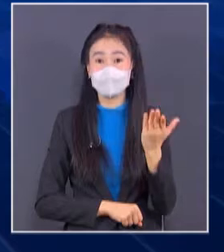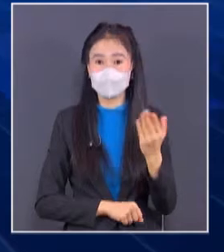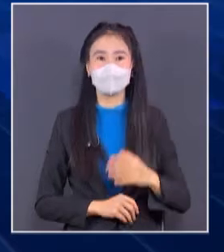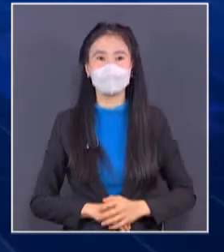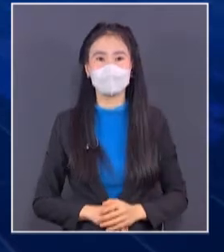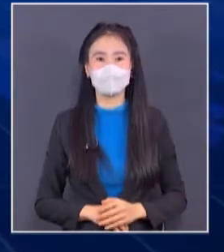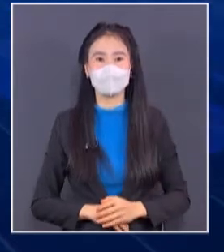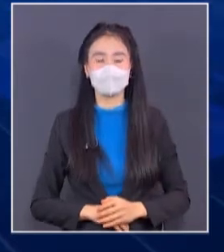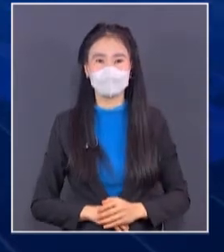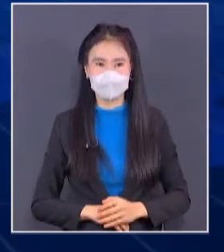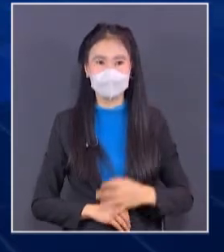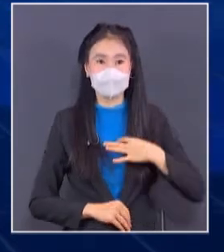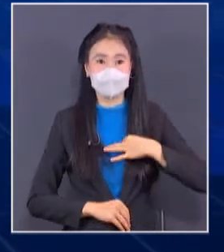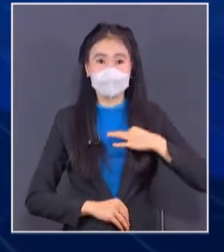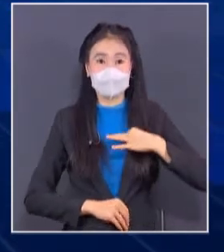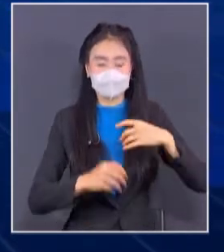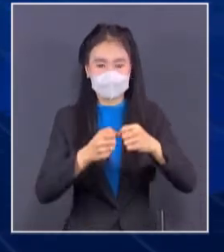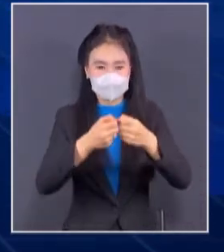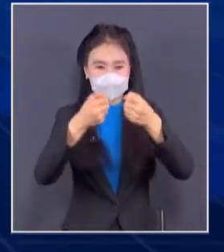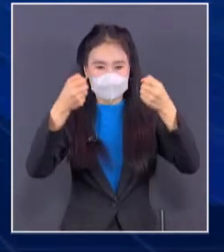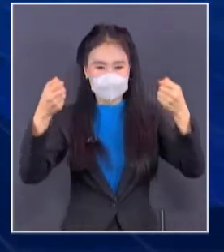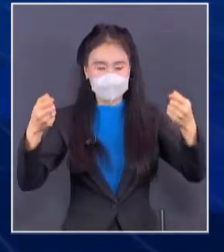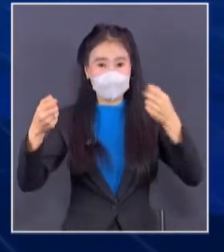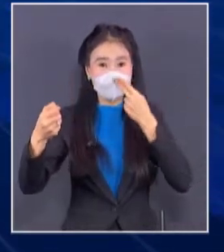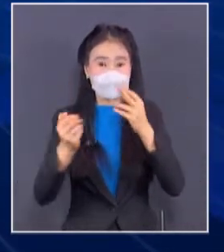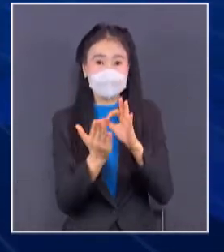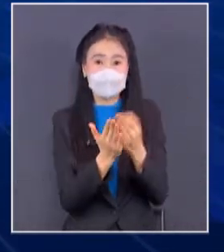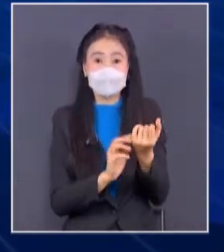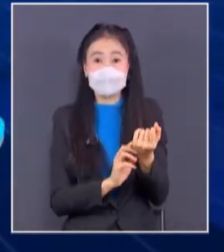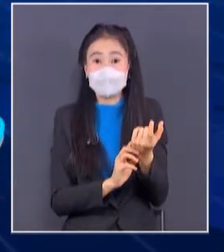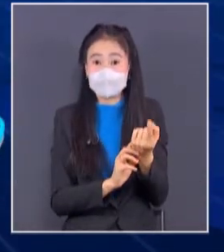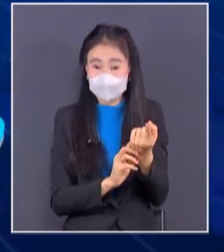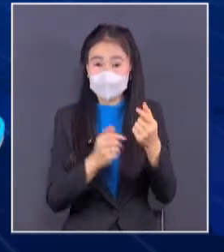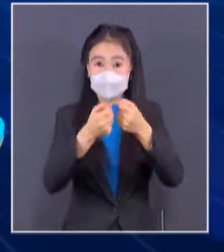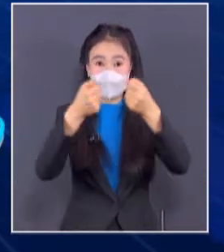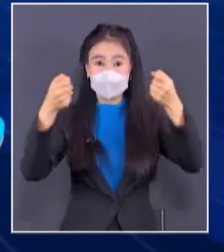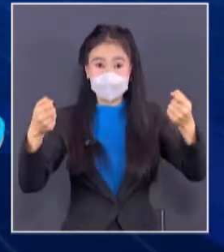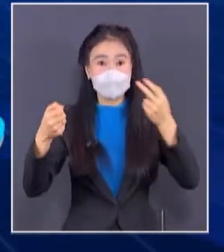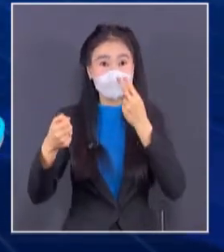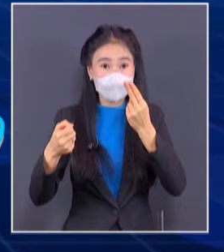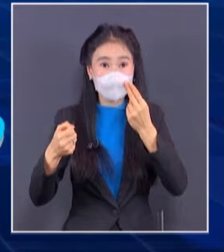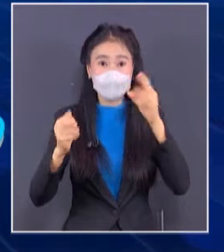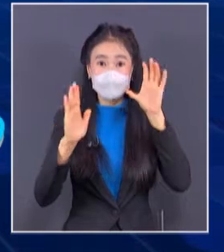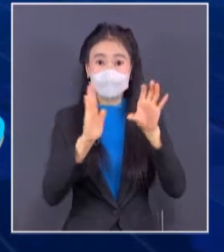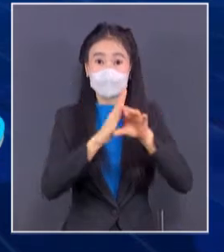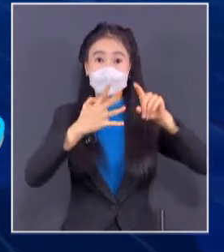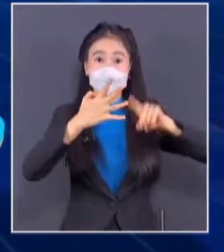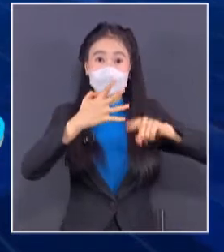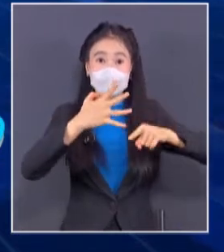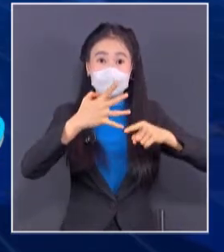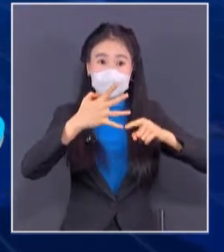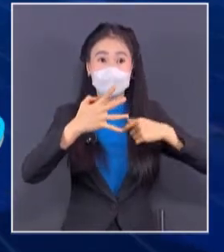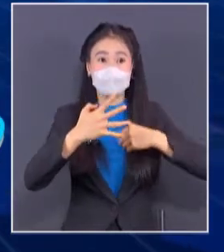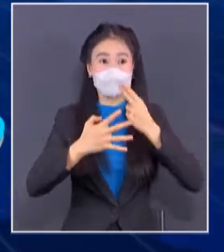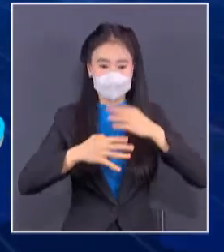ม่ เนี่ยครับเอาผ้าออกมาโชว์เลยฮะ ค ่ ะ ไลฟ์ผ่าน Facebook แล้วก็อย่างที่เราเห็นในภาพด้านล่างเนี่ยผ้าลูกไม้